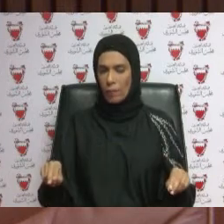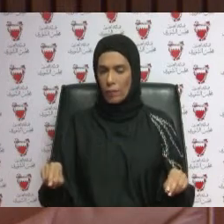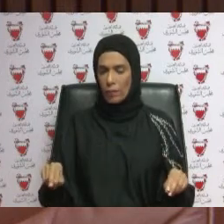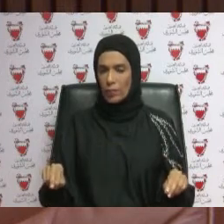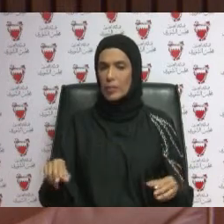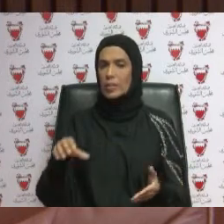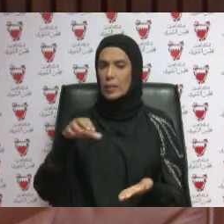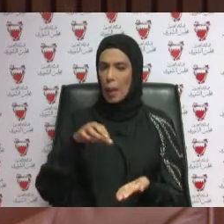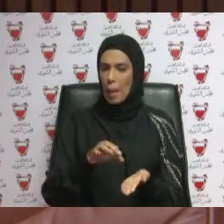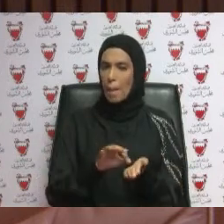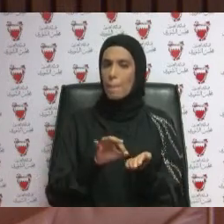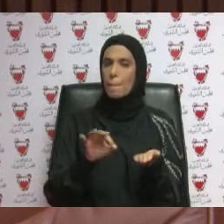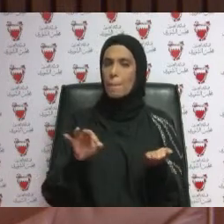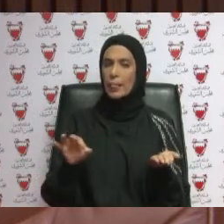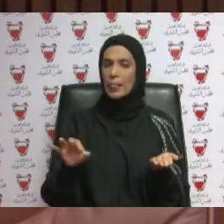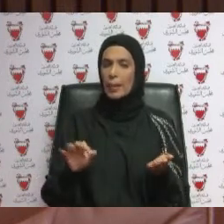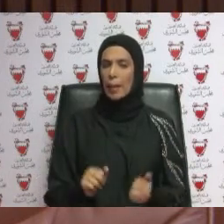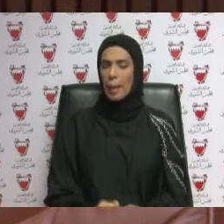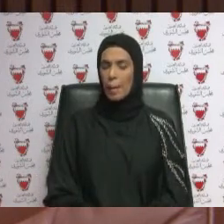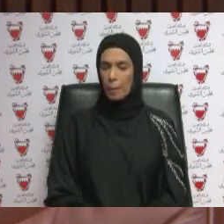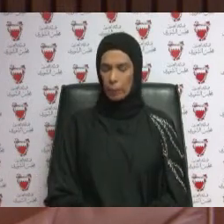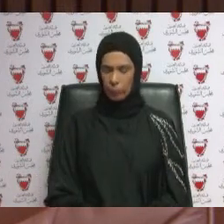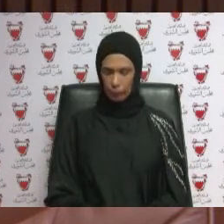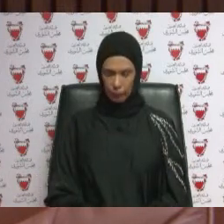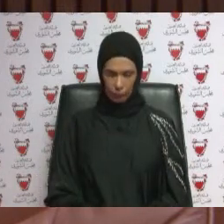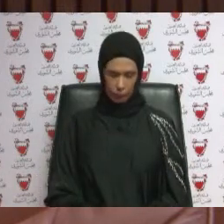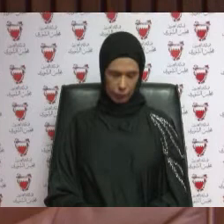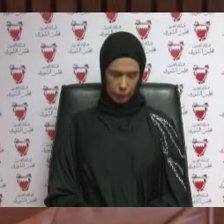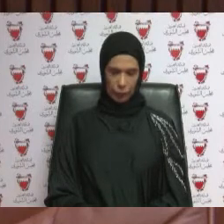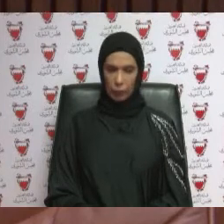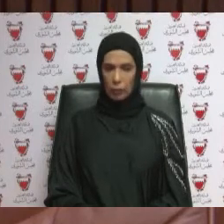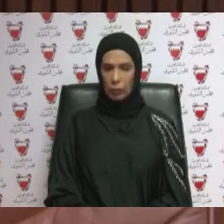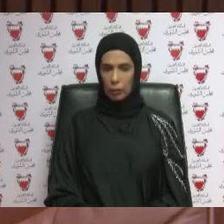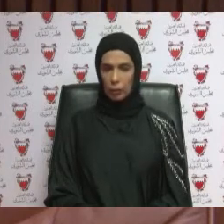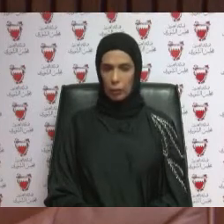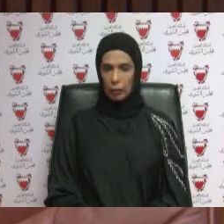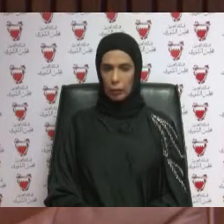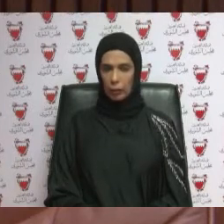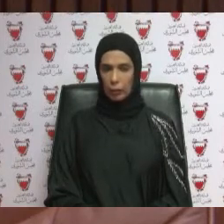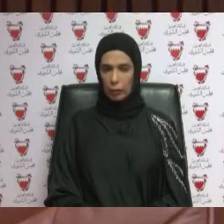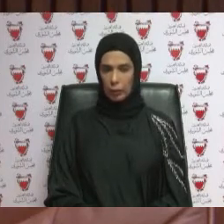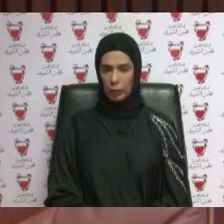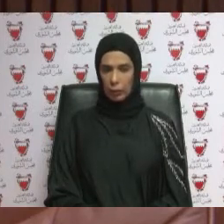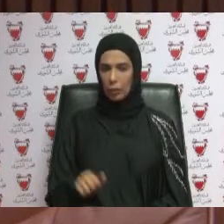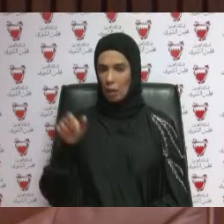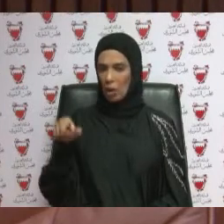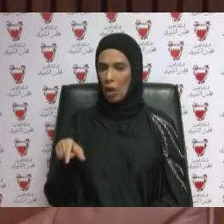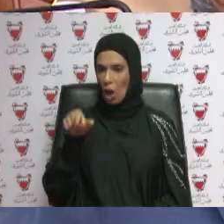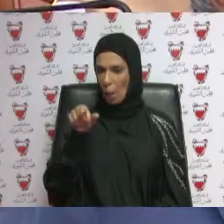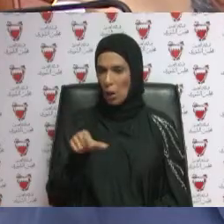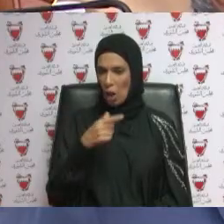ففعلا موجود من هذا. ولكن طبعا مزيد من التوجه من أجل تفريق الأحياء السكنية من العمالة